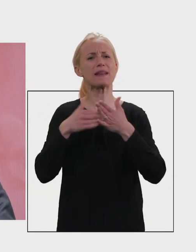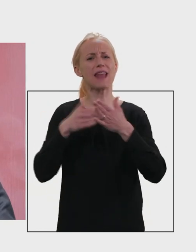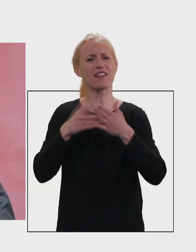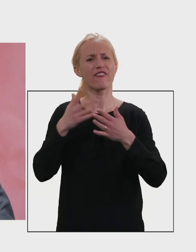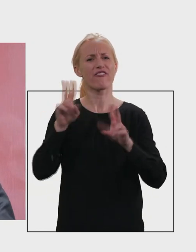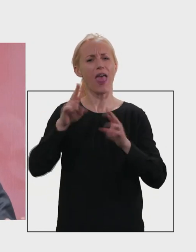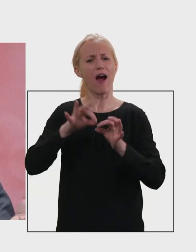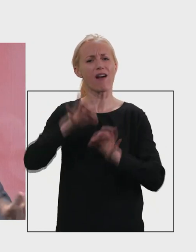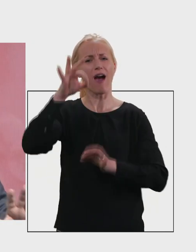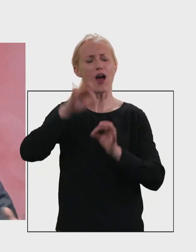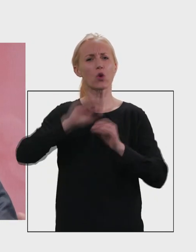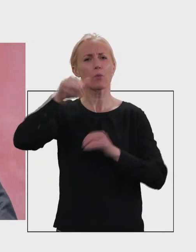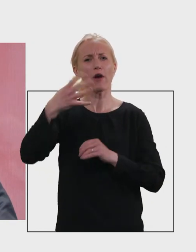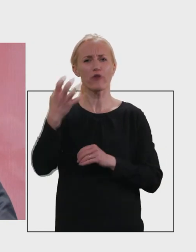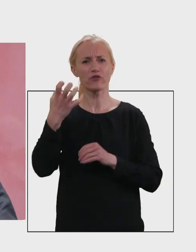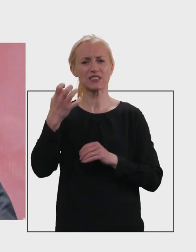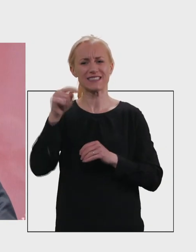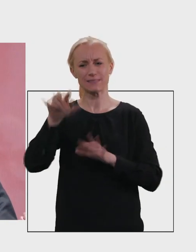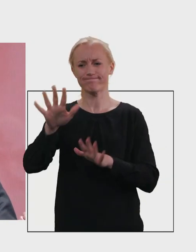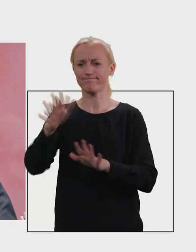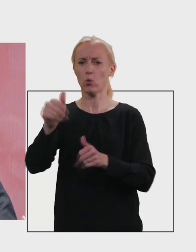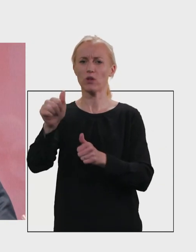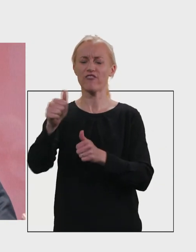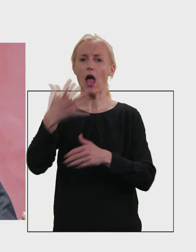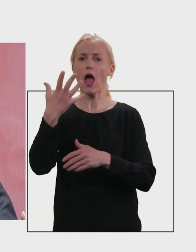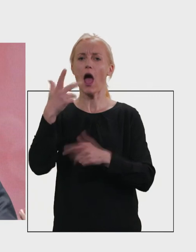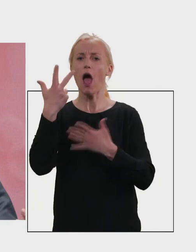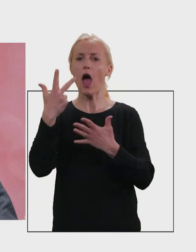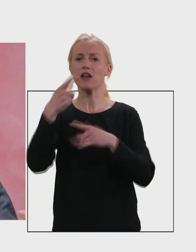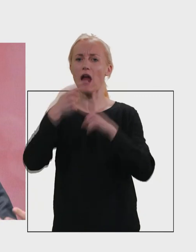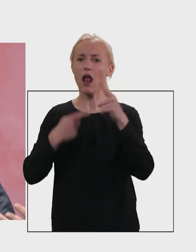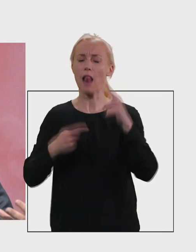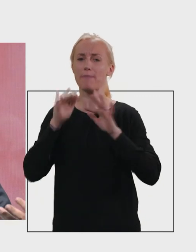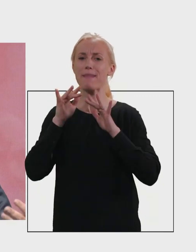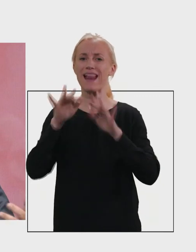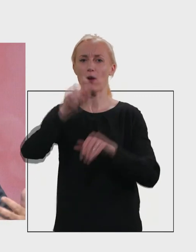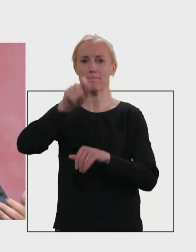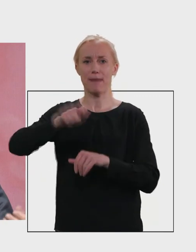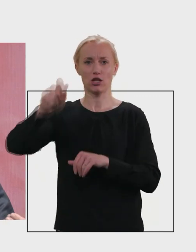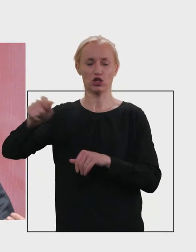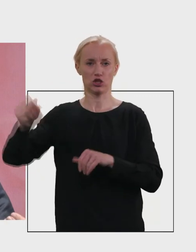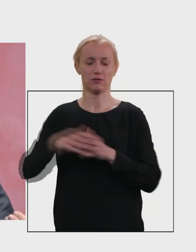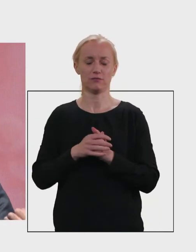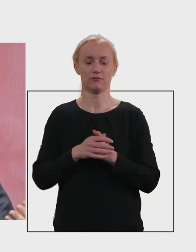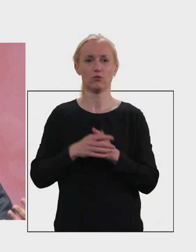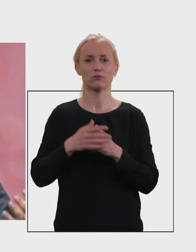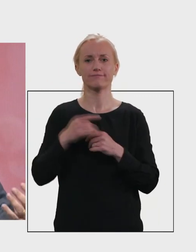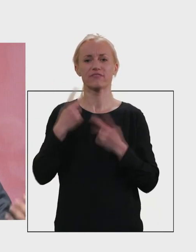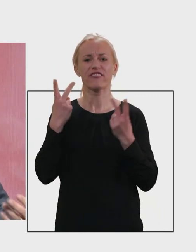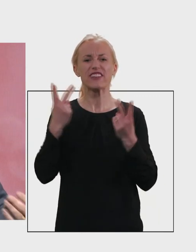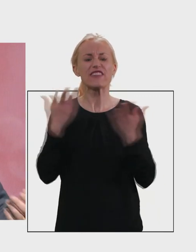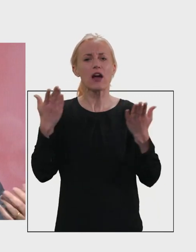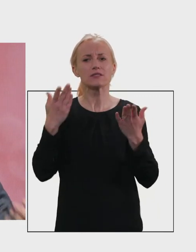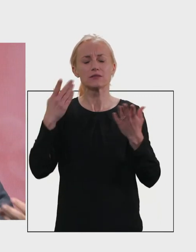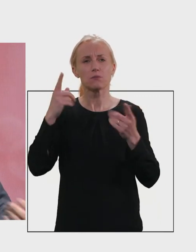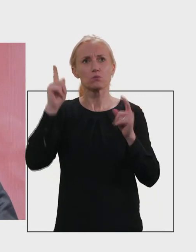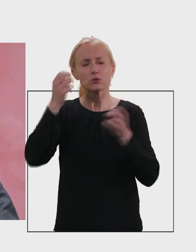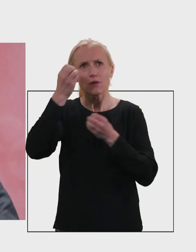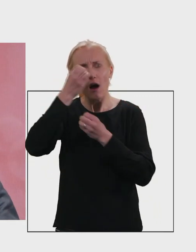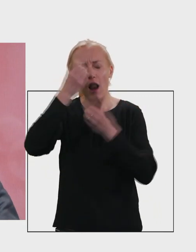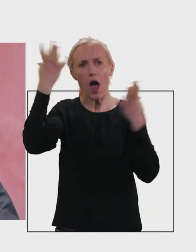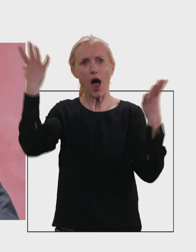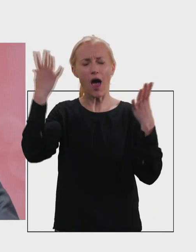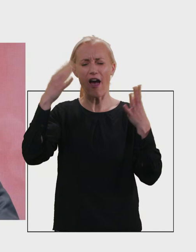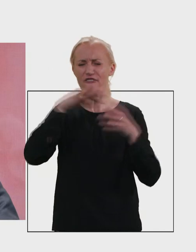50. Und das sind ungefähr 8,5 Millionen Menschen. Und wichtig ist auch, dass einem klar wird, dass